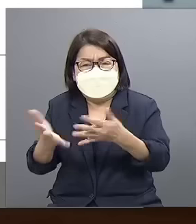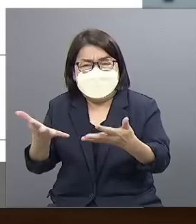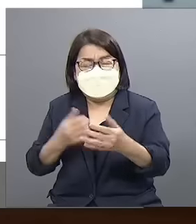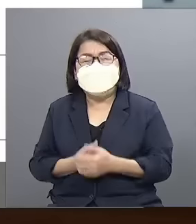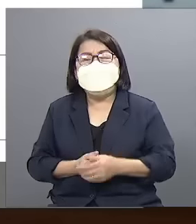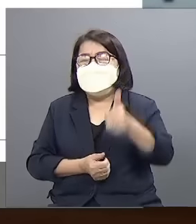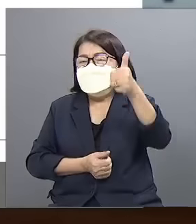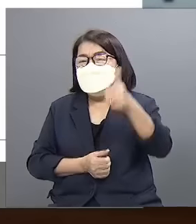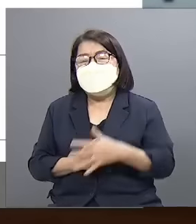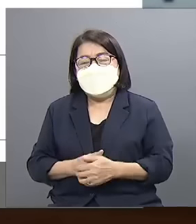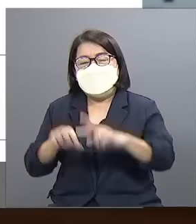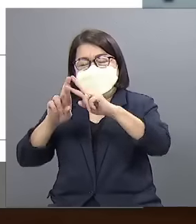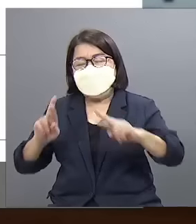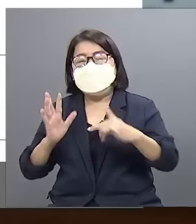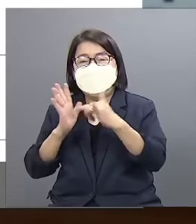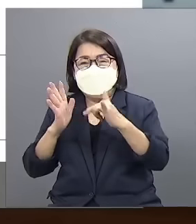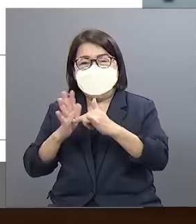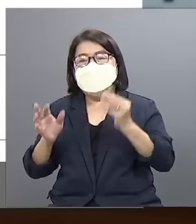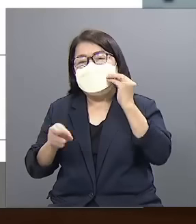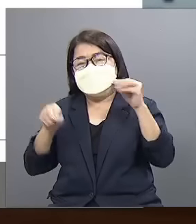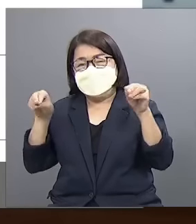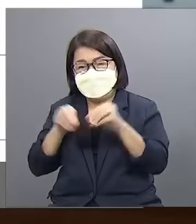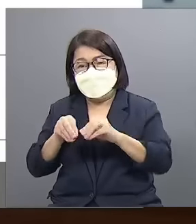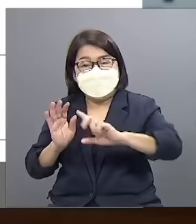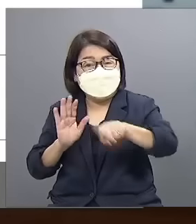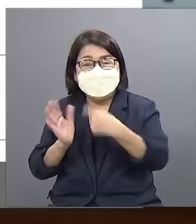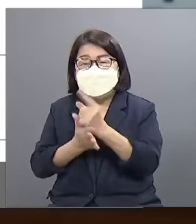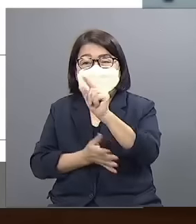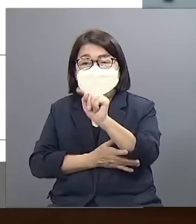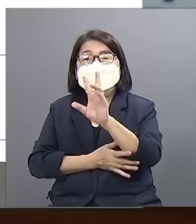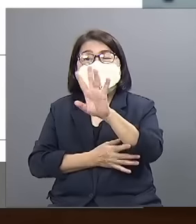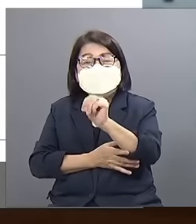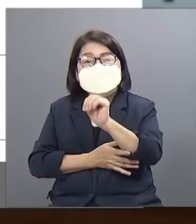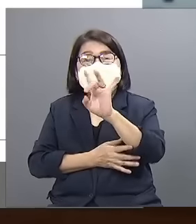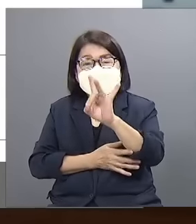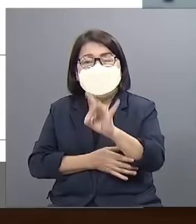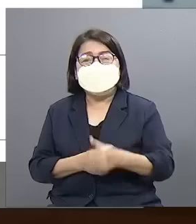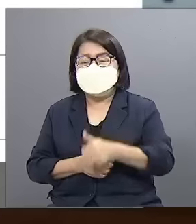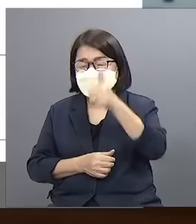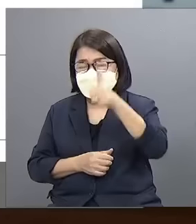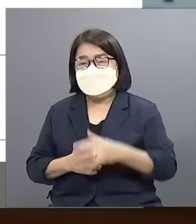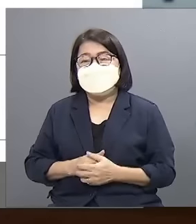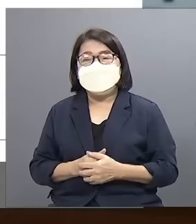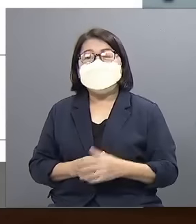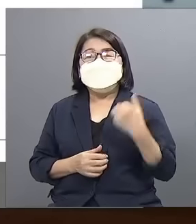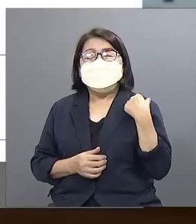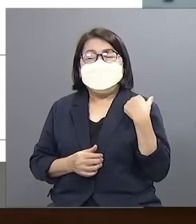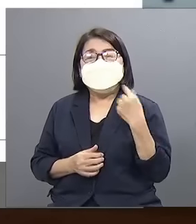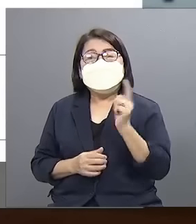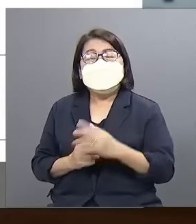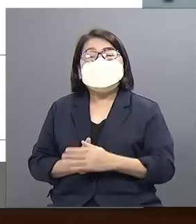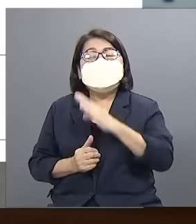ร์ 4 ท inv'sในการดูรมกของเพธศัคอนดอกจนี้ ถาเกิดอาการ